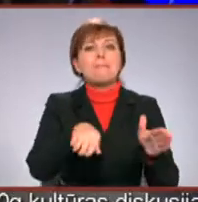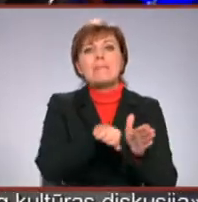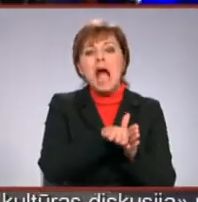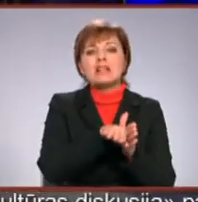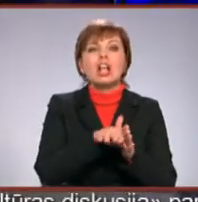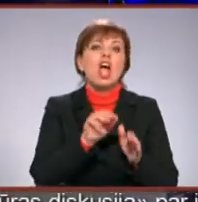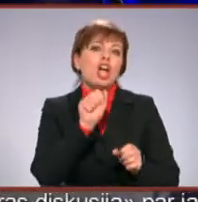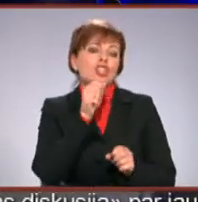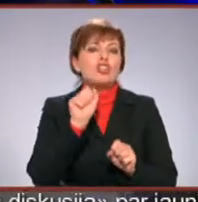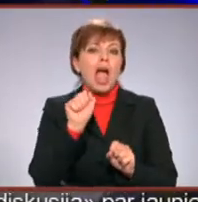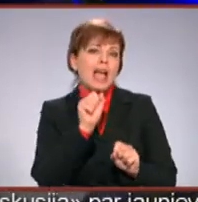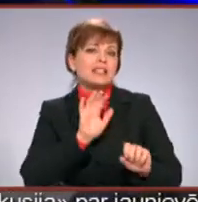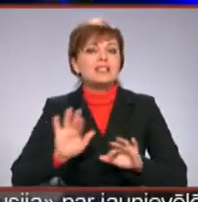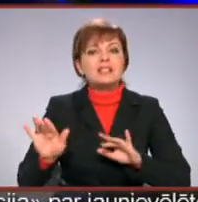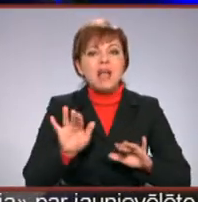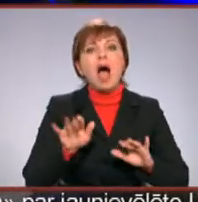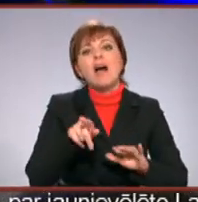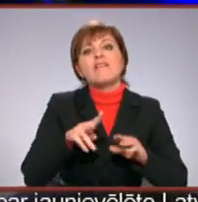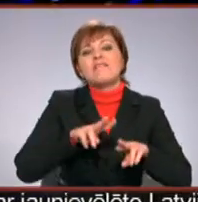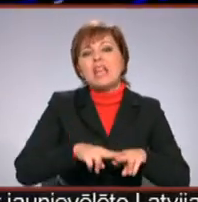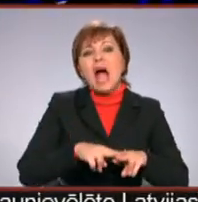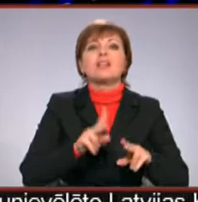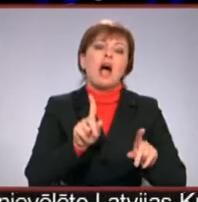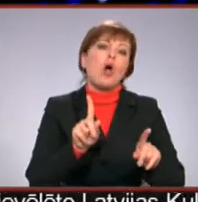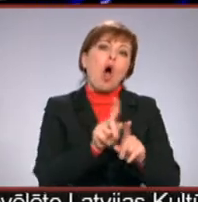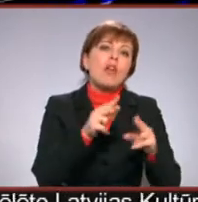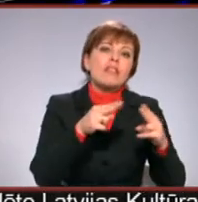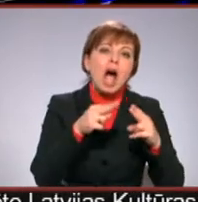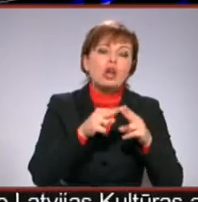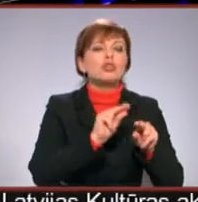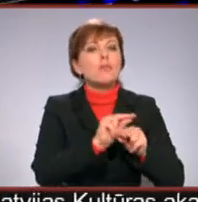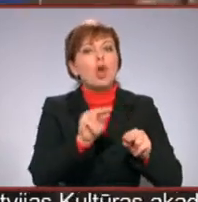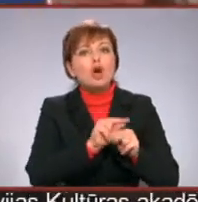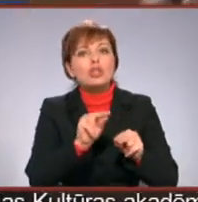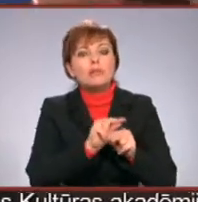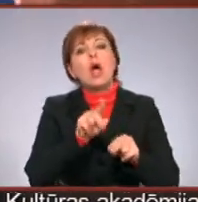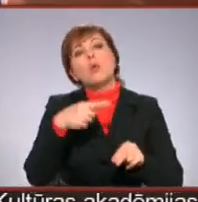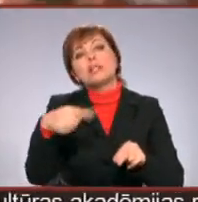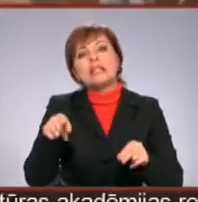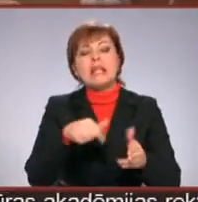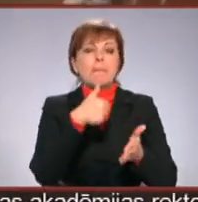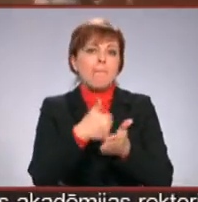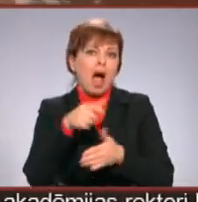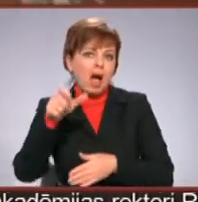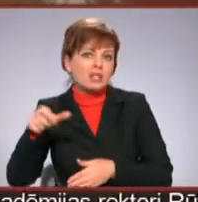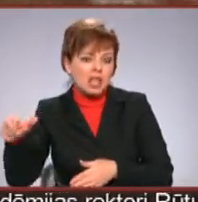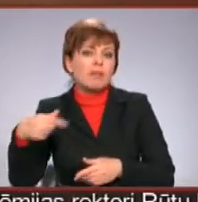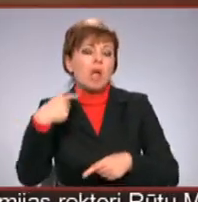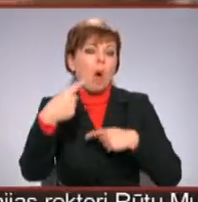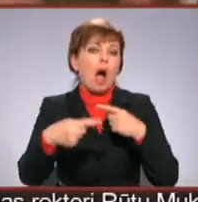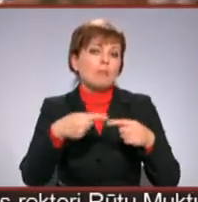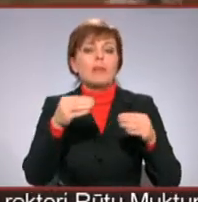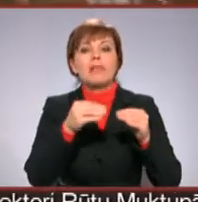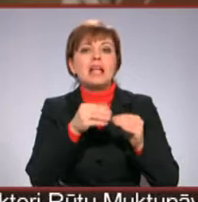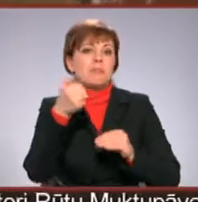skatuve izveidojusies kā vieta, kur dibināt kontaktus gan ar producentiem, gan citiem džeza ceha pārstāvjiem. Šogad konkursam aprit 10 gadu